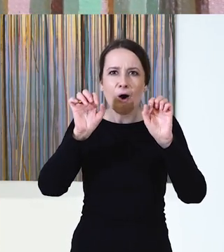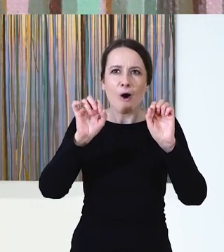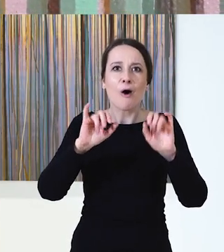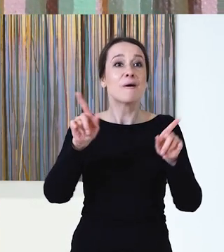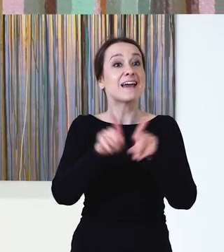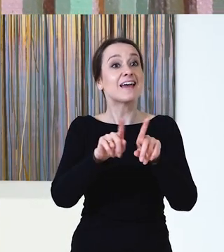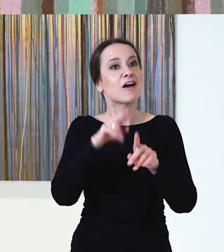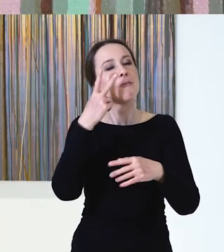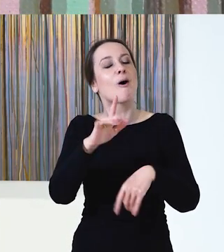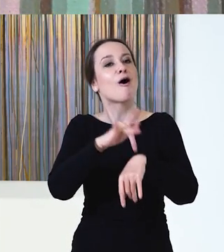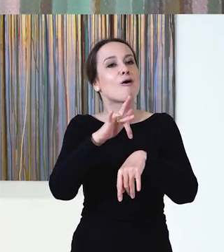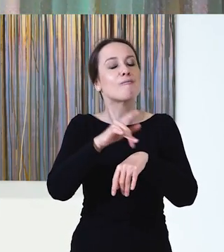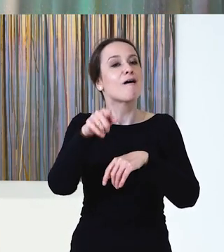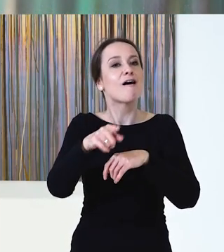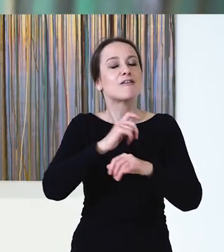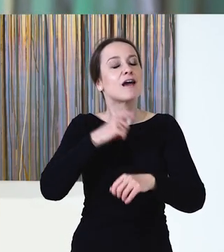artysty